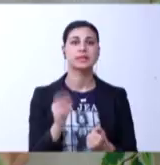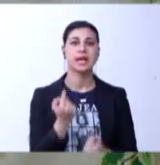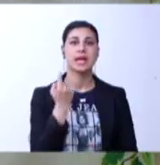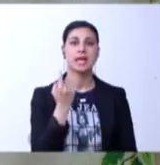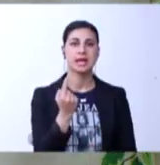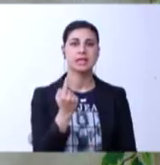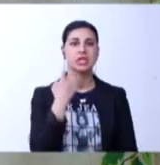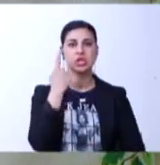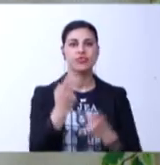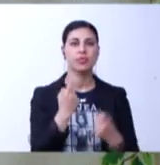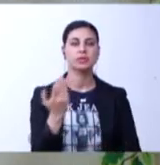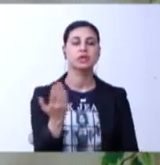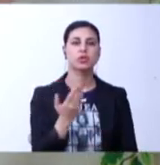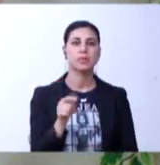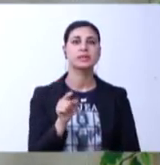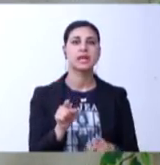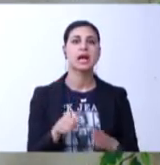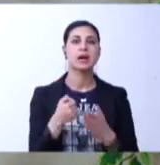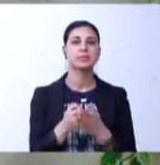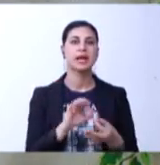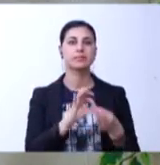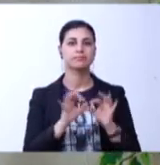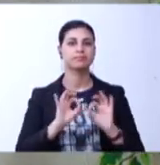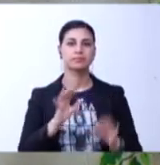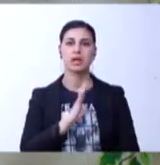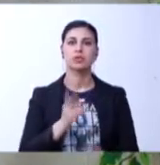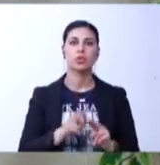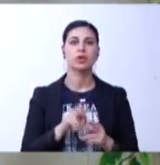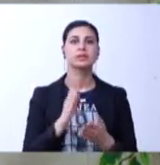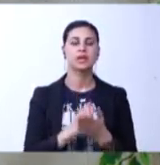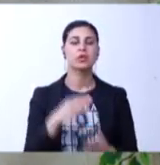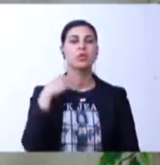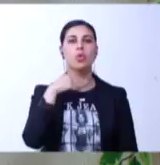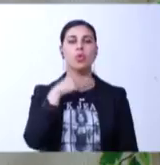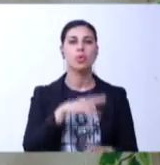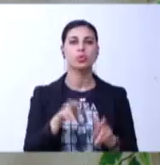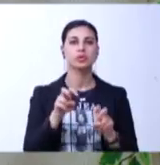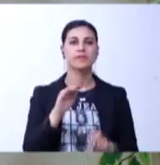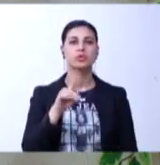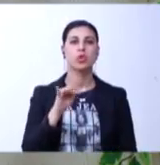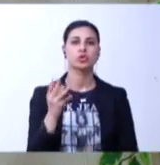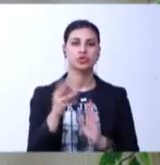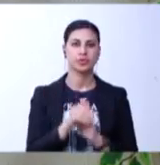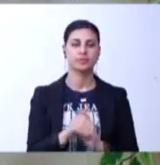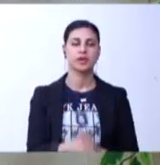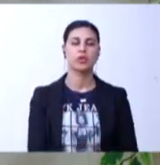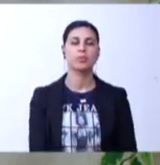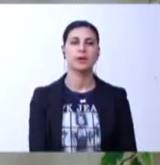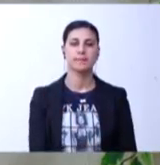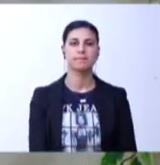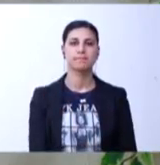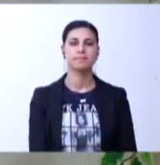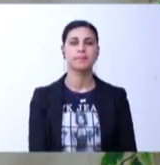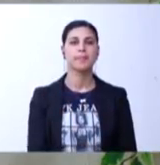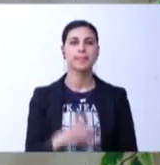ერთი ინფორმაცია, რომელიც აქამდე დეტალურად არ გაგვირჩევია, ის გახლავთ ხორც პროდუქტებში ფტორის შემცველობა.